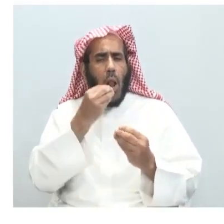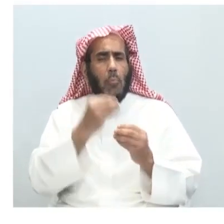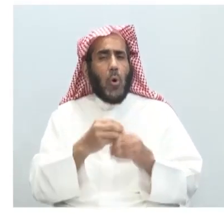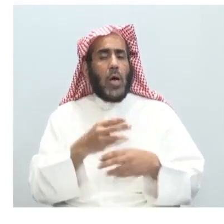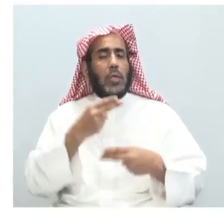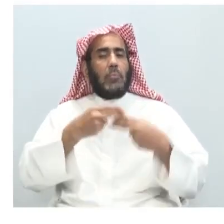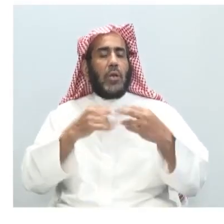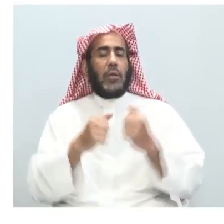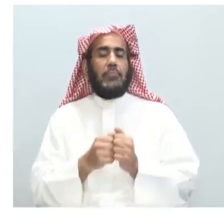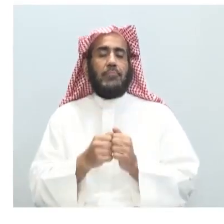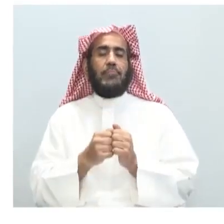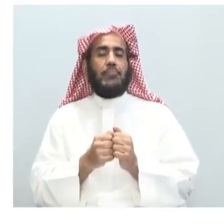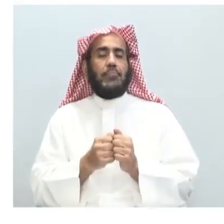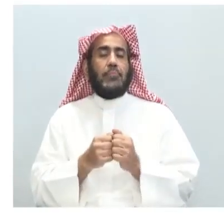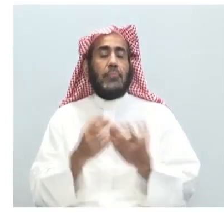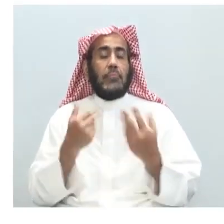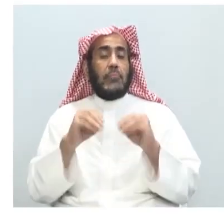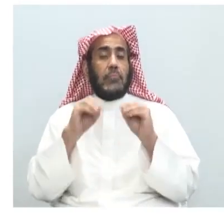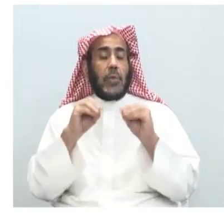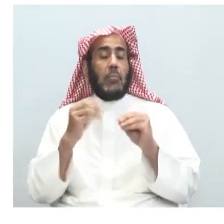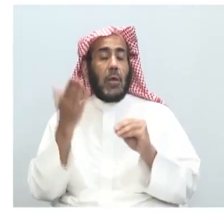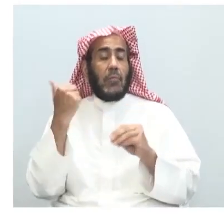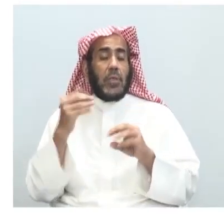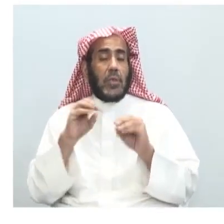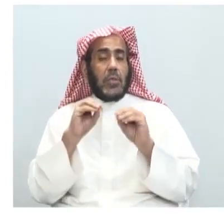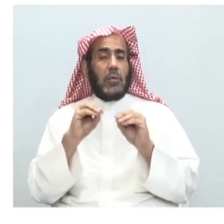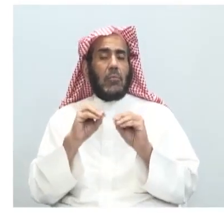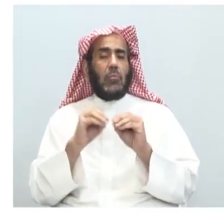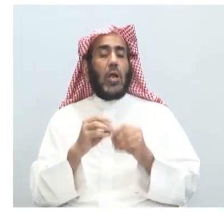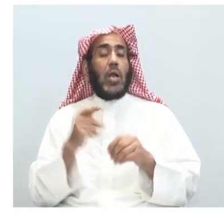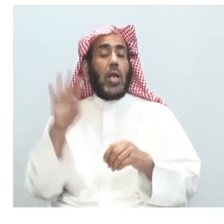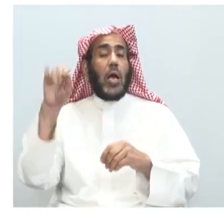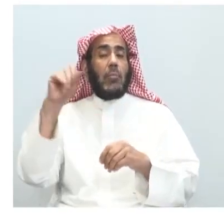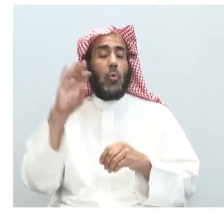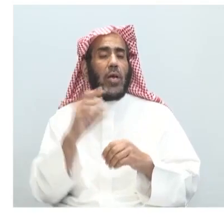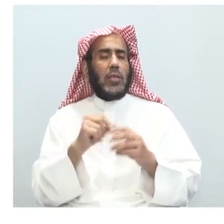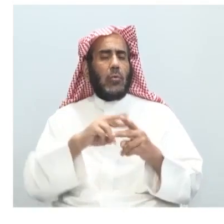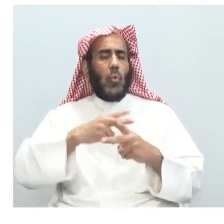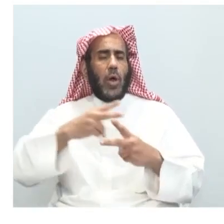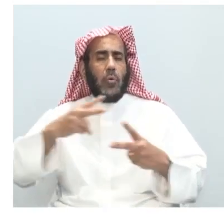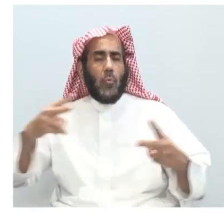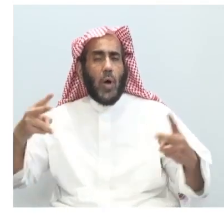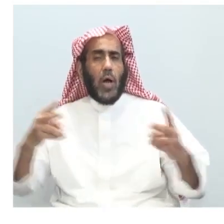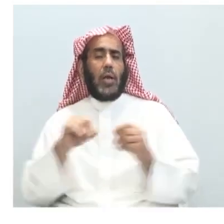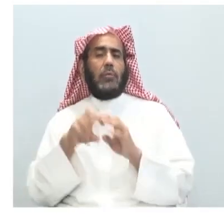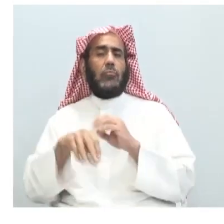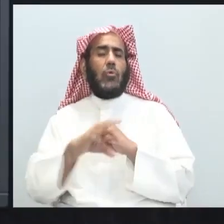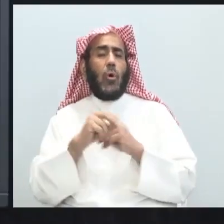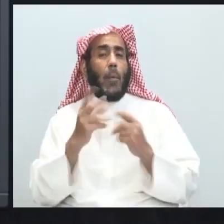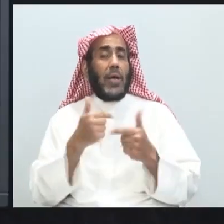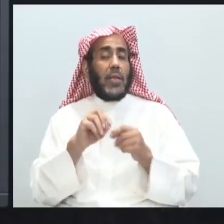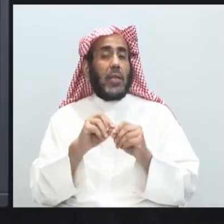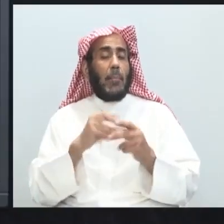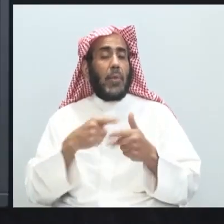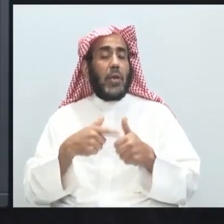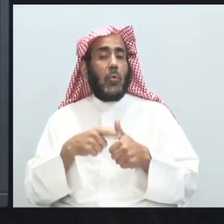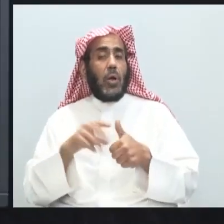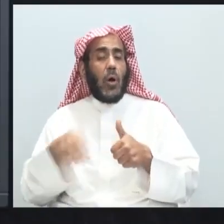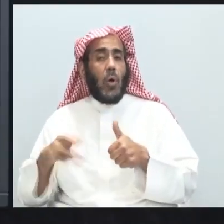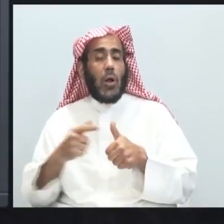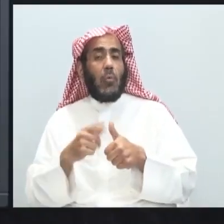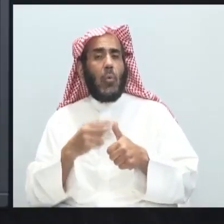البنائيه تعلمنا في الحصه الماضيه الكربوهيدرات وانواع الكربوهيدرات وبدانا في النوع الاول